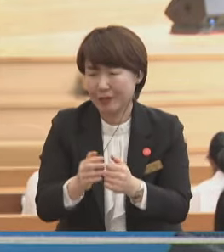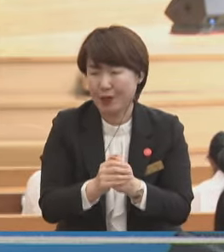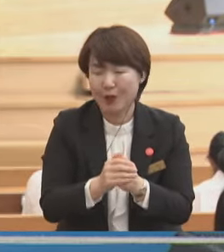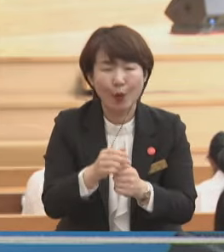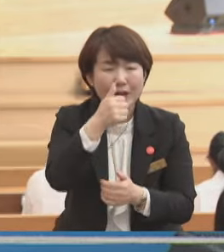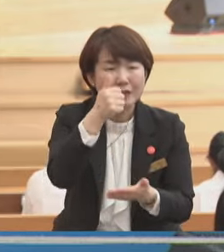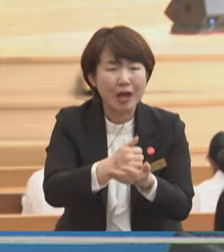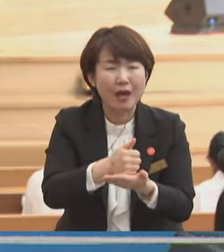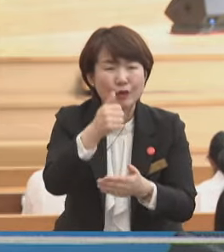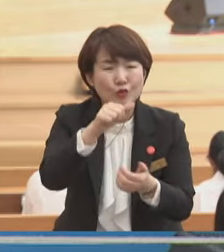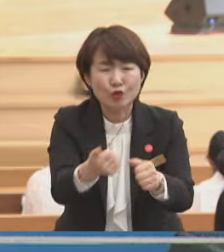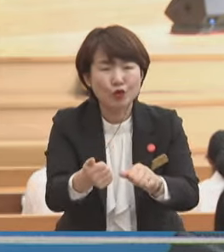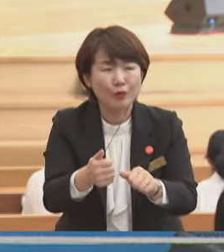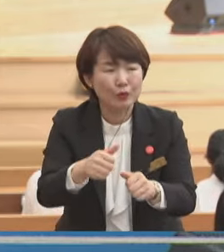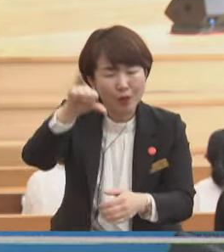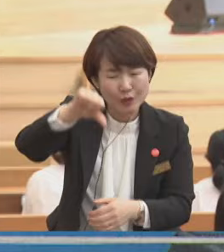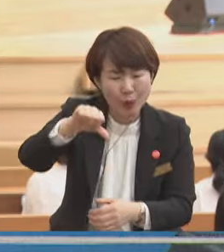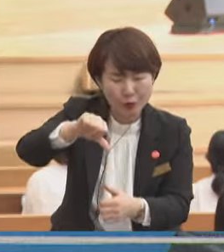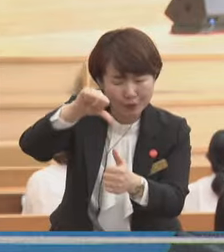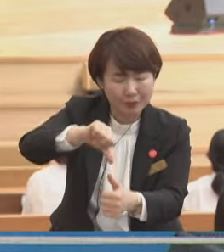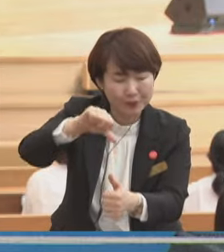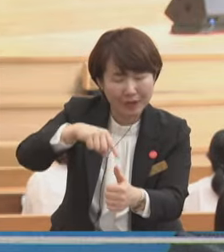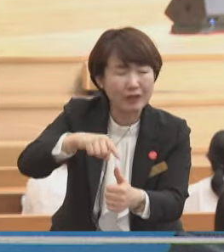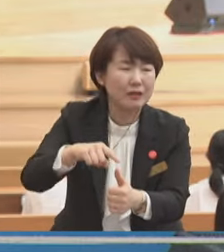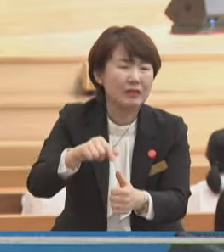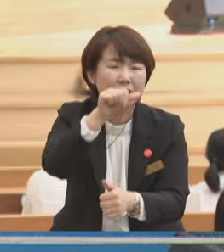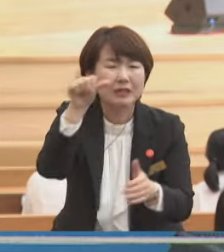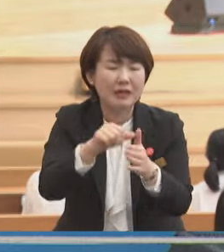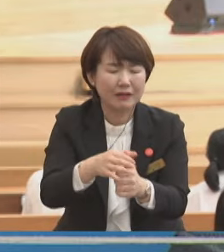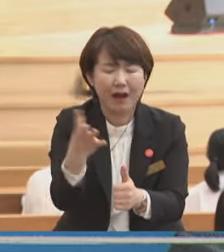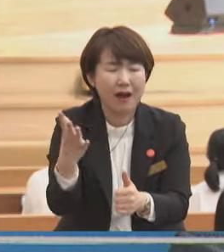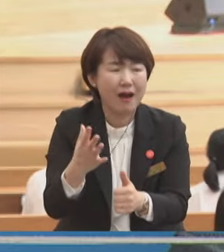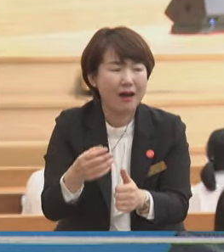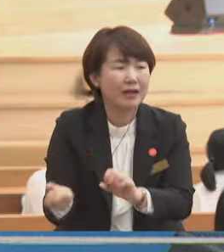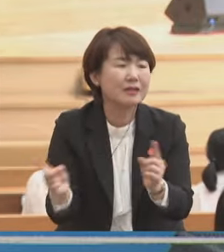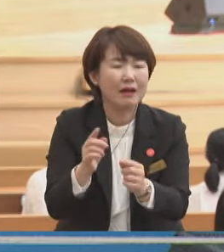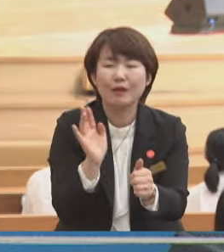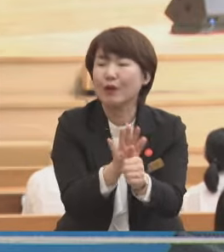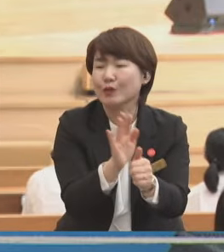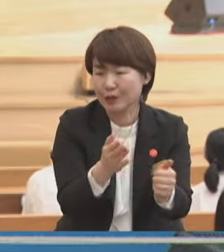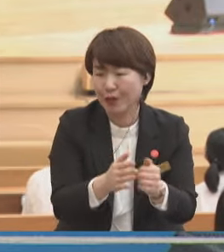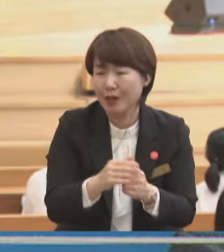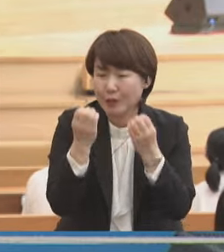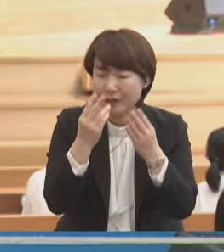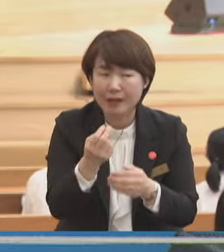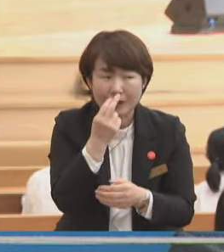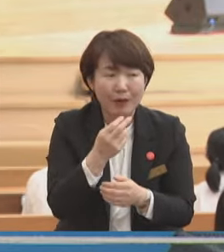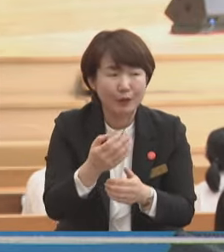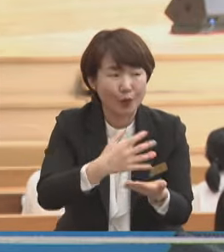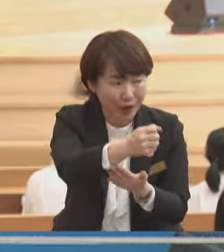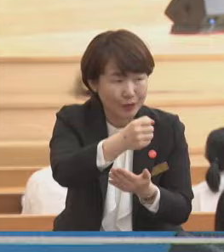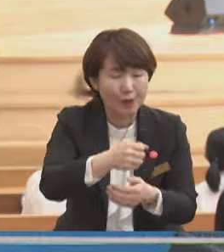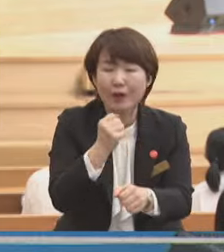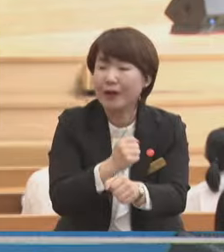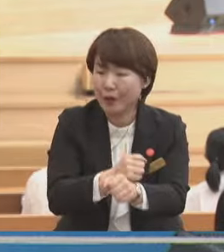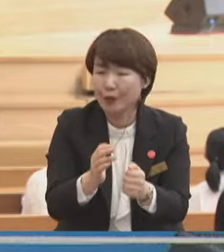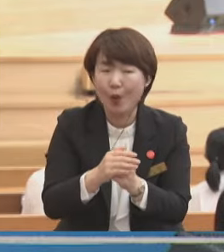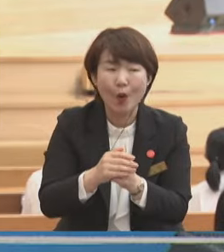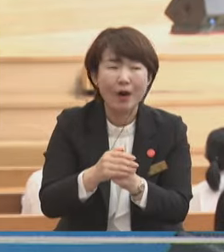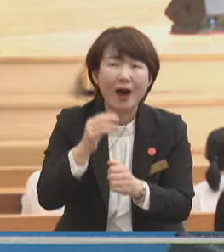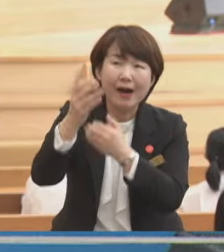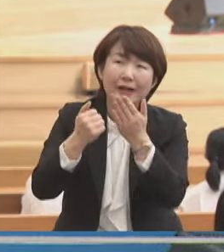치료하셨다 저주 아래 놓인 그 영혼들 인생들을 살려냈습니다 새생명을 얻도록 했습니다 하나님라 영한